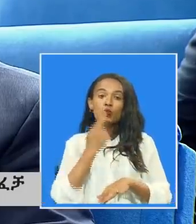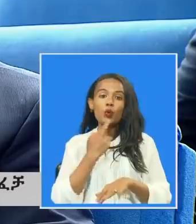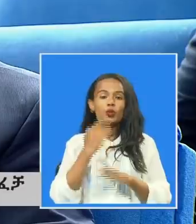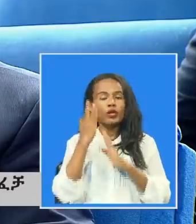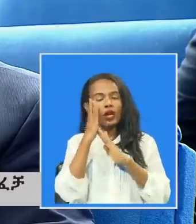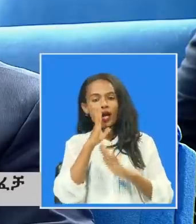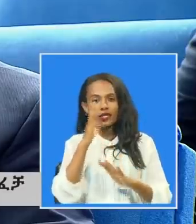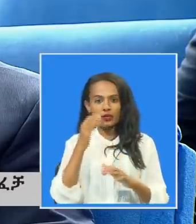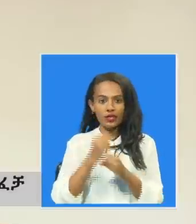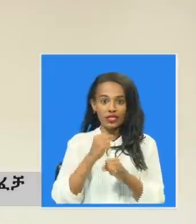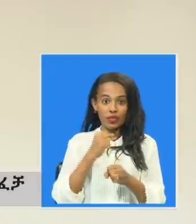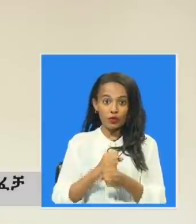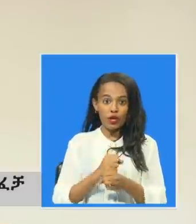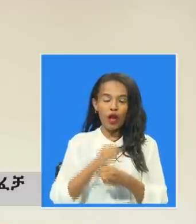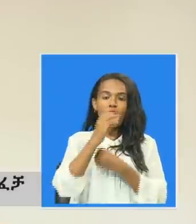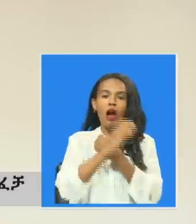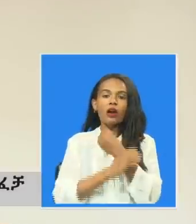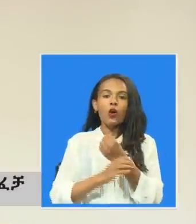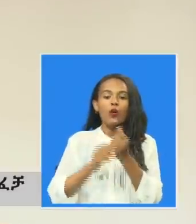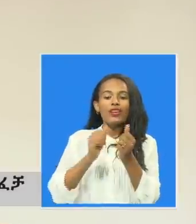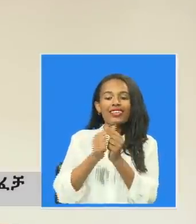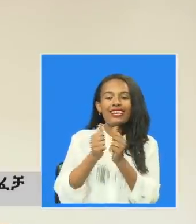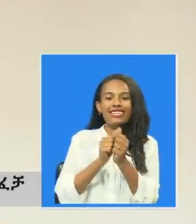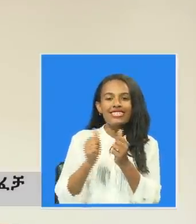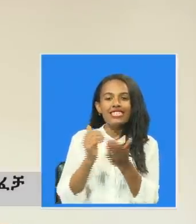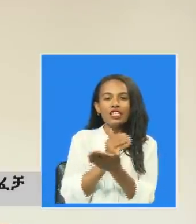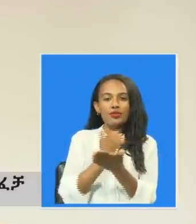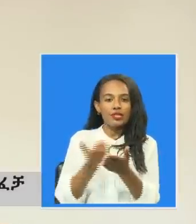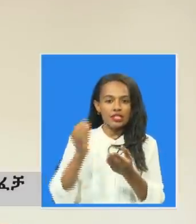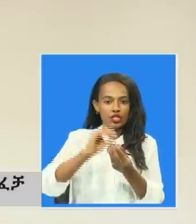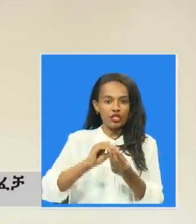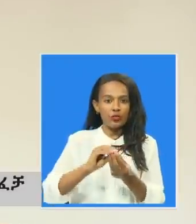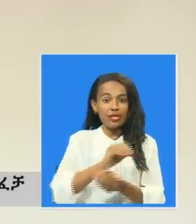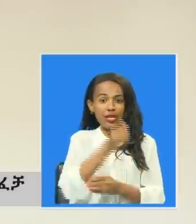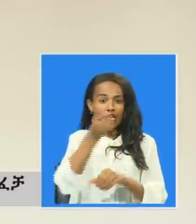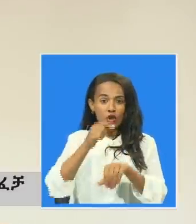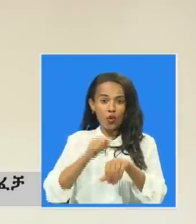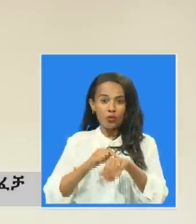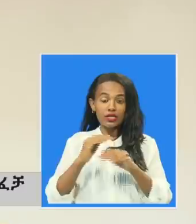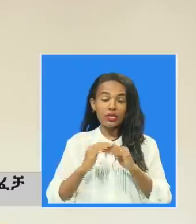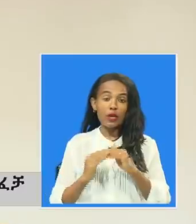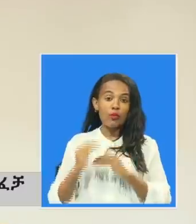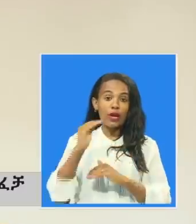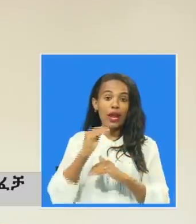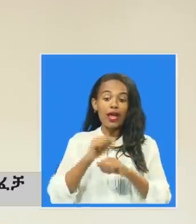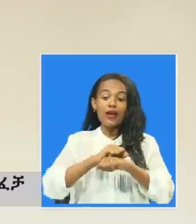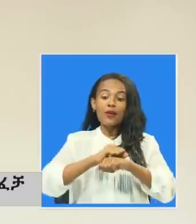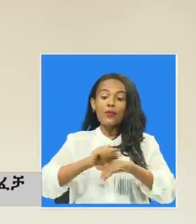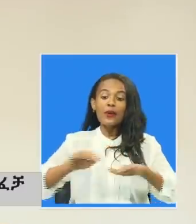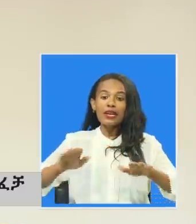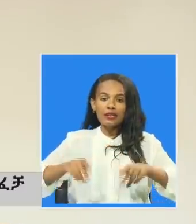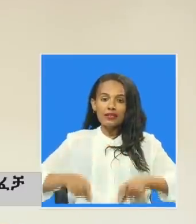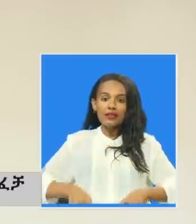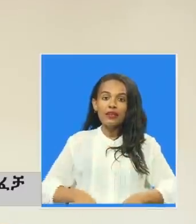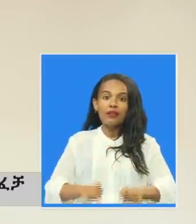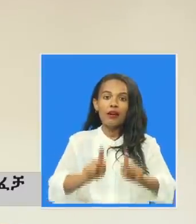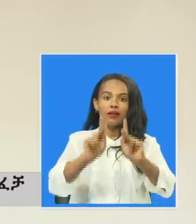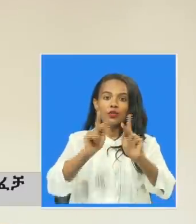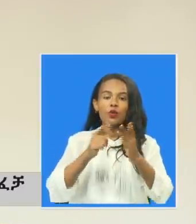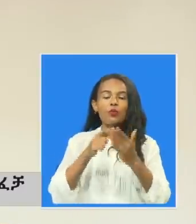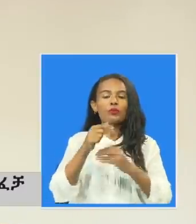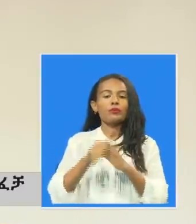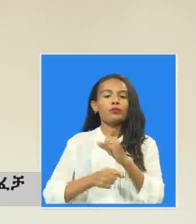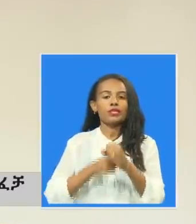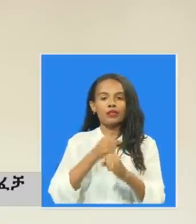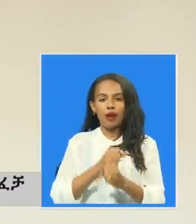ስራ ሀገራዊ የእህል ምርት እንዲጨምር ከመቼውም ጊዜ በላይ መሬት የታረሰው በዚህ አመት